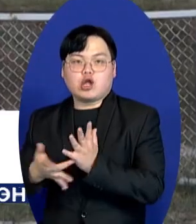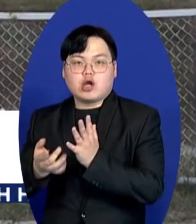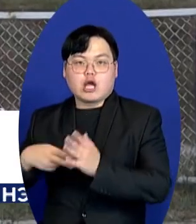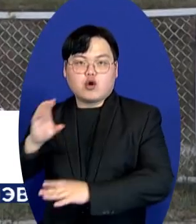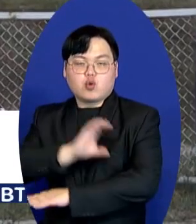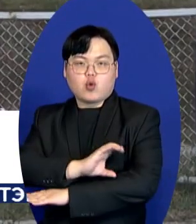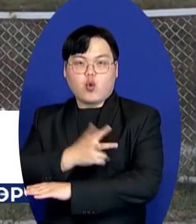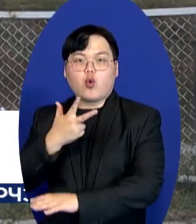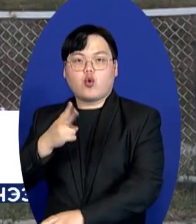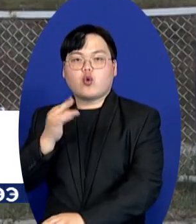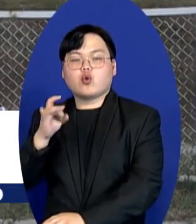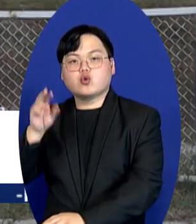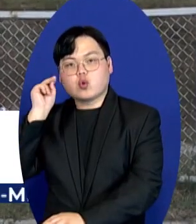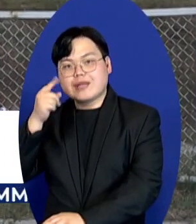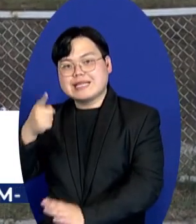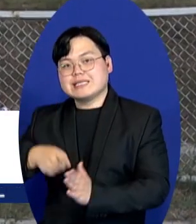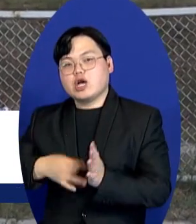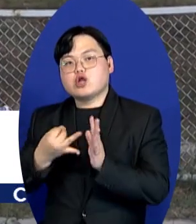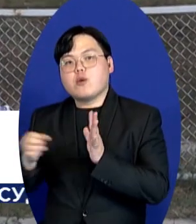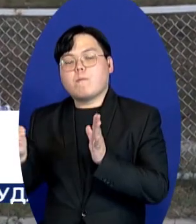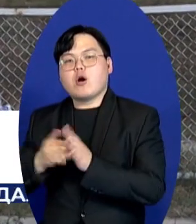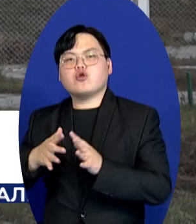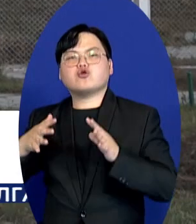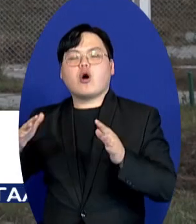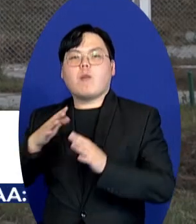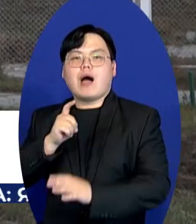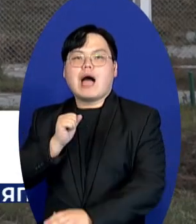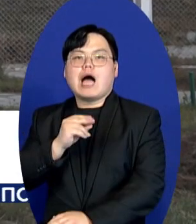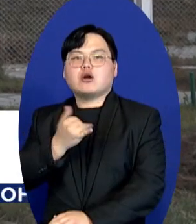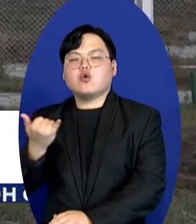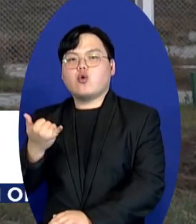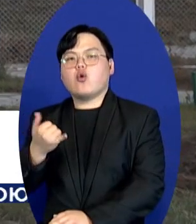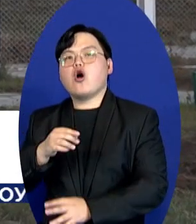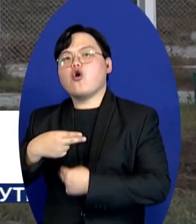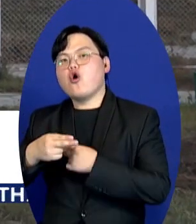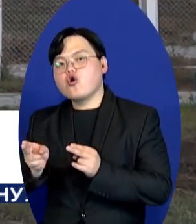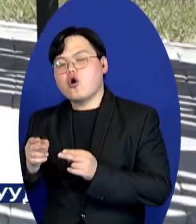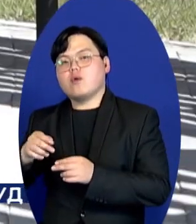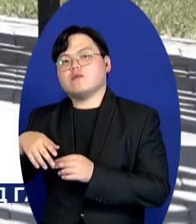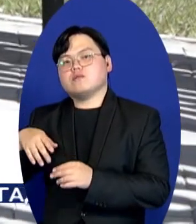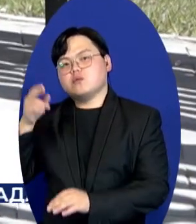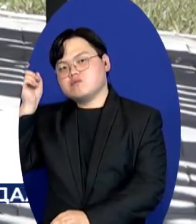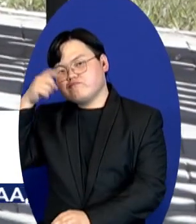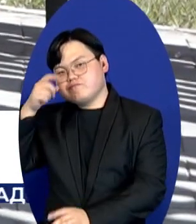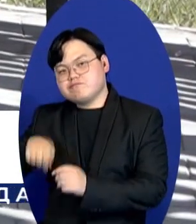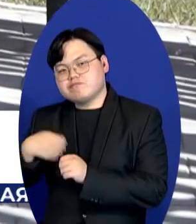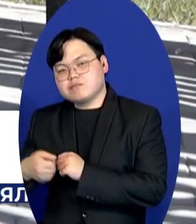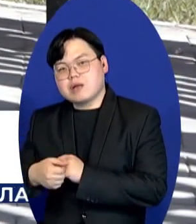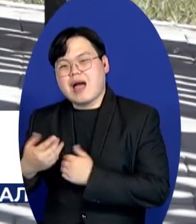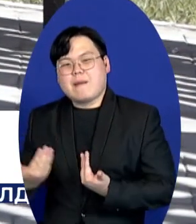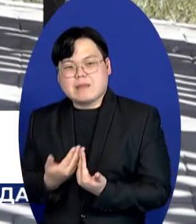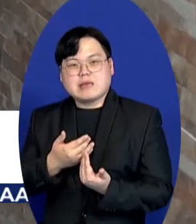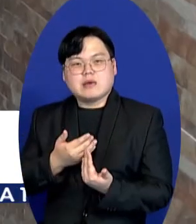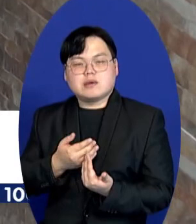суралцсан. Нэг сарын 700 мянган төгрөгийн төлбөртэй том хажуу өрөө түрээсэлдэг. Амьдралын шаардлагаар цагийн ажил хийж,